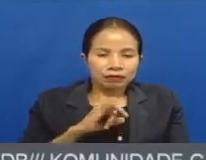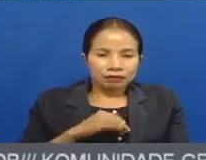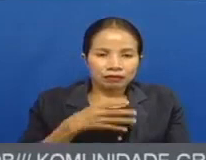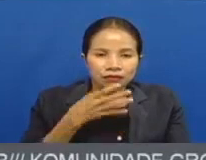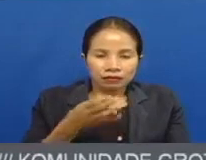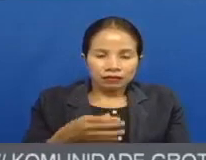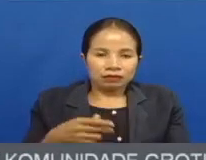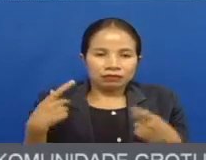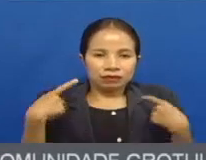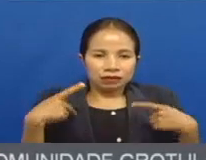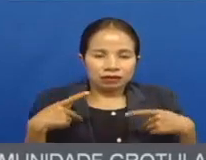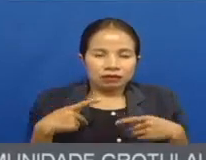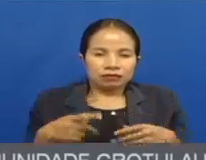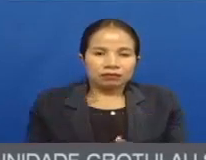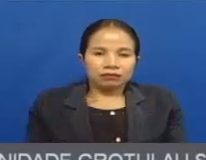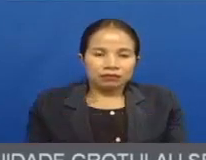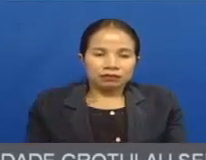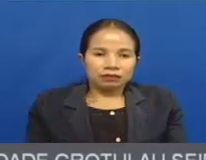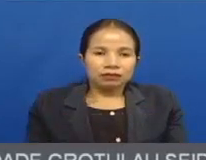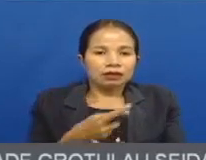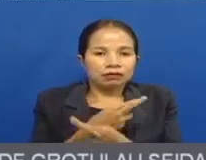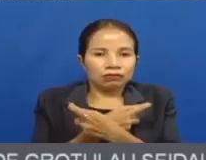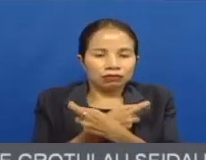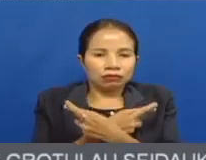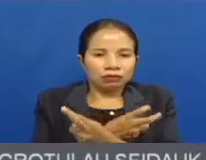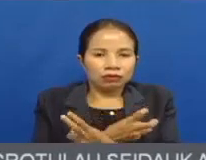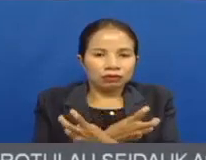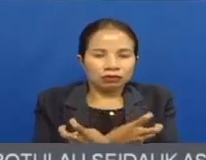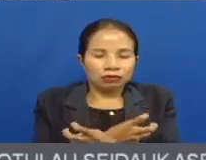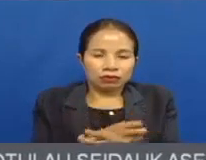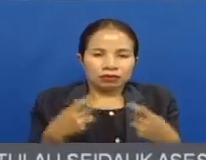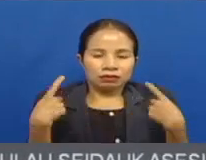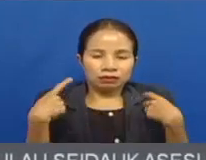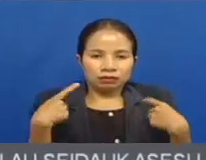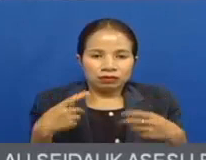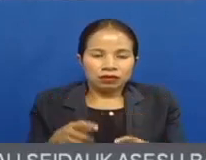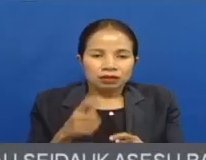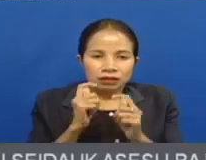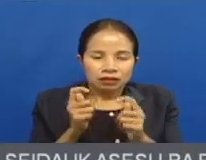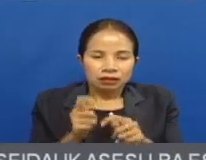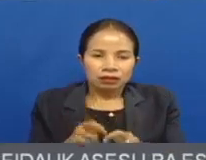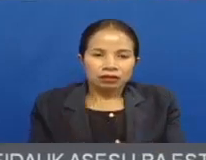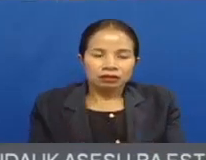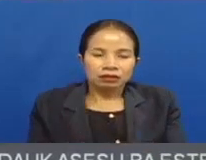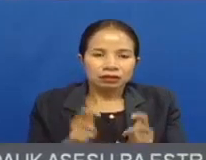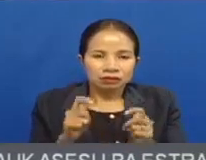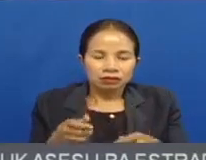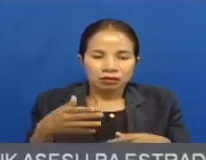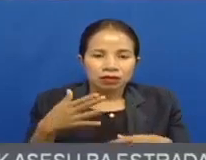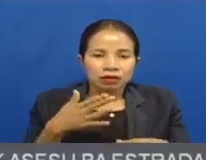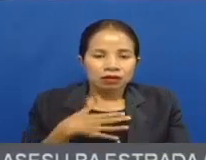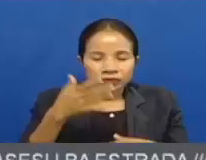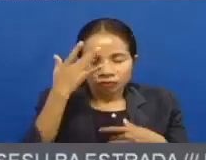ne isin moras otu. Mamos ruin sira moras otu. Tambahnya presisa mai konsulta, hodi bela kura hau ne moras ne bemak